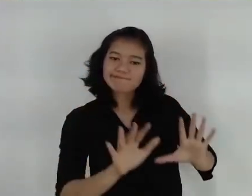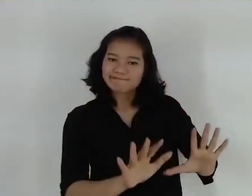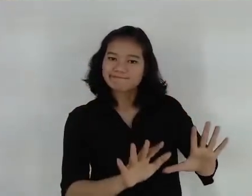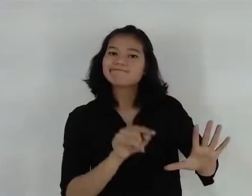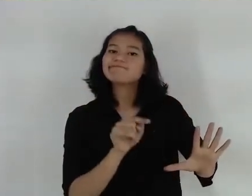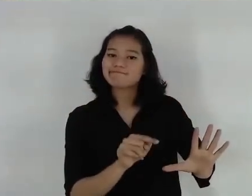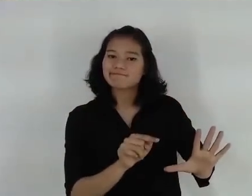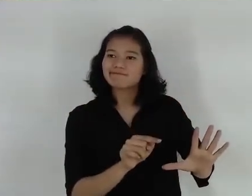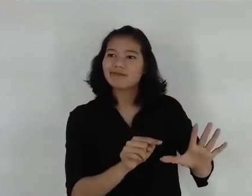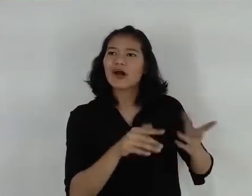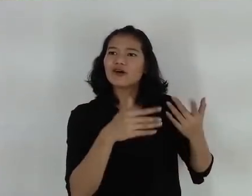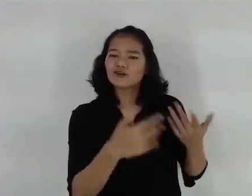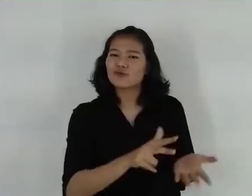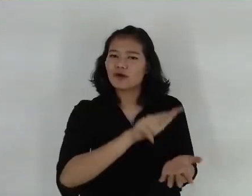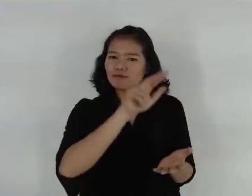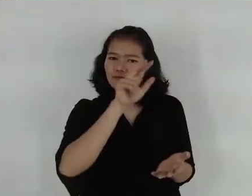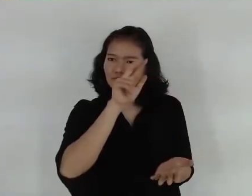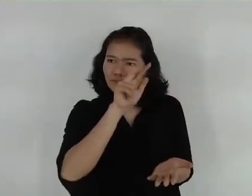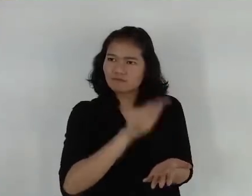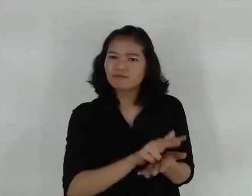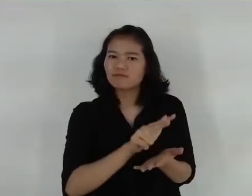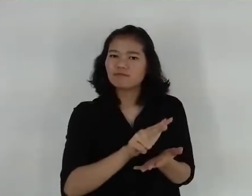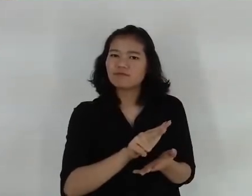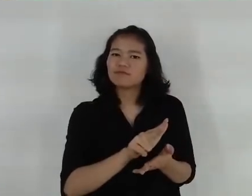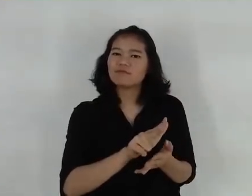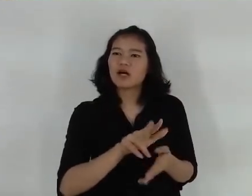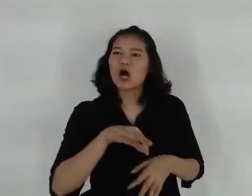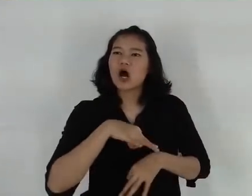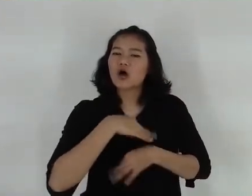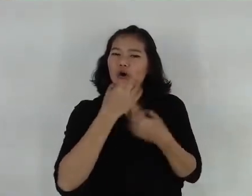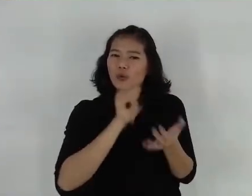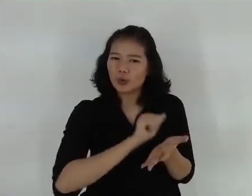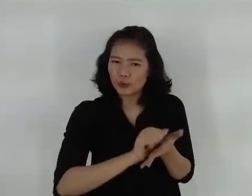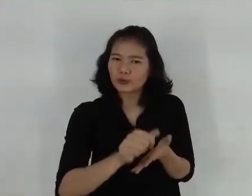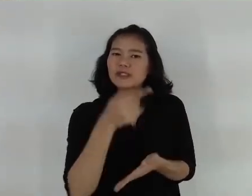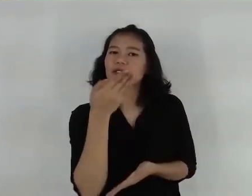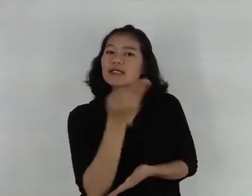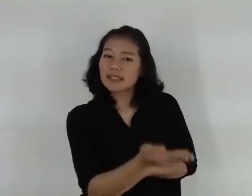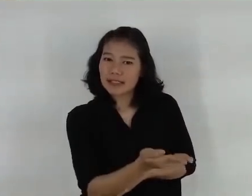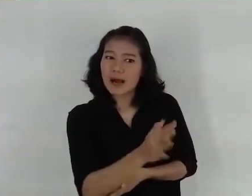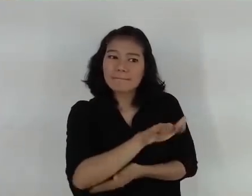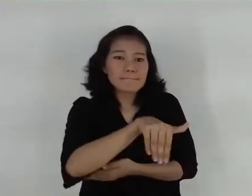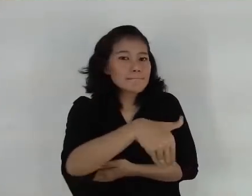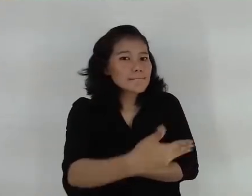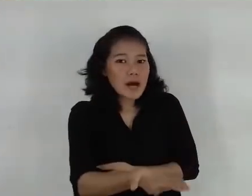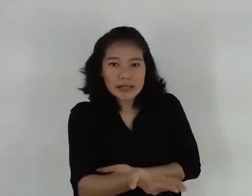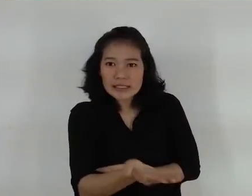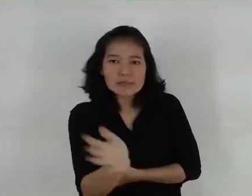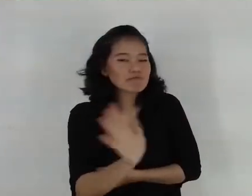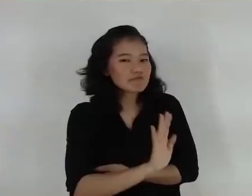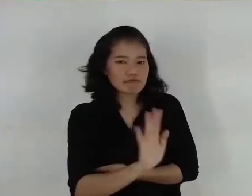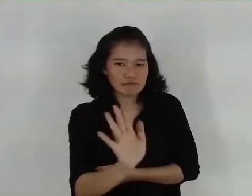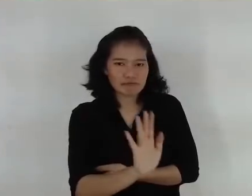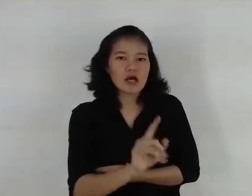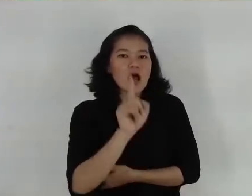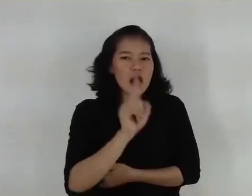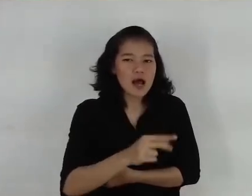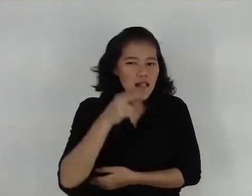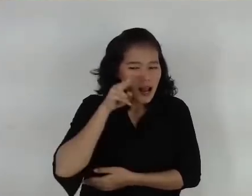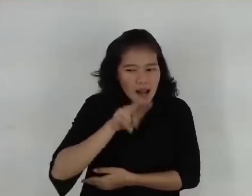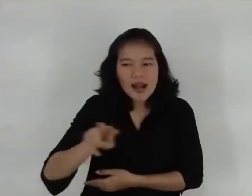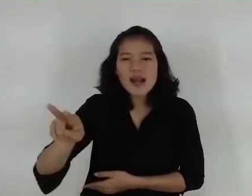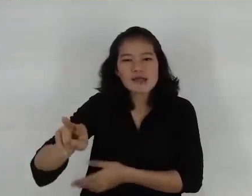kepadanya telah dinyatakan oleh Roh Kudus bahwa ia tidak akan mati sebelum ia melihat